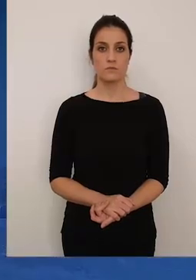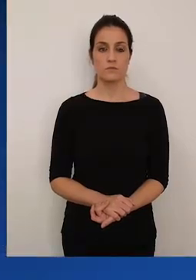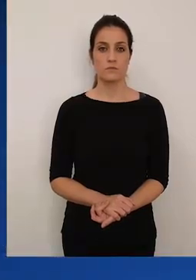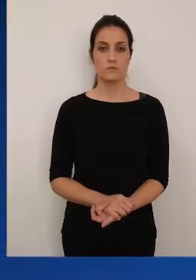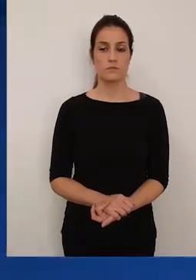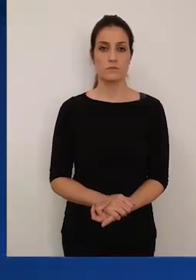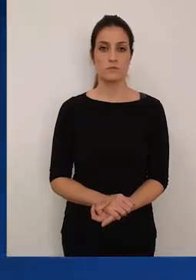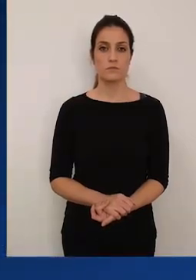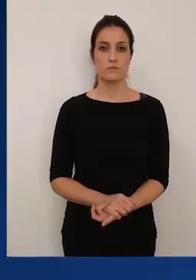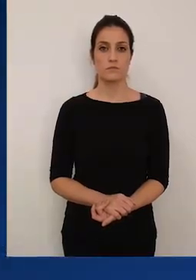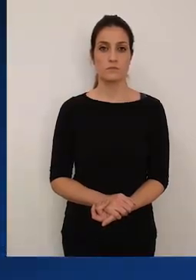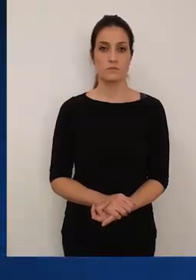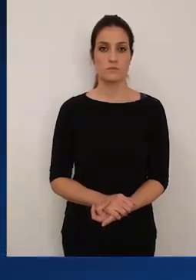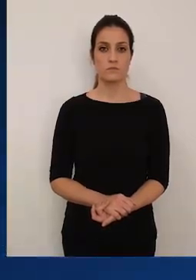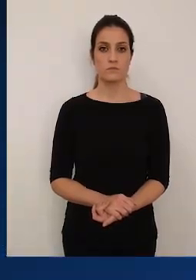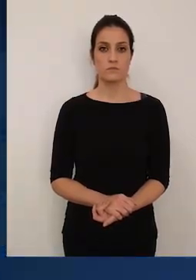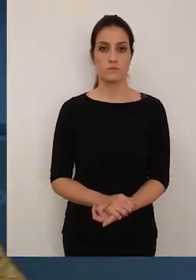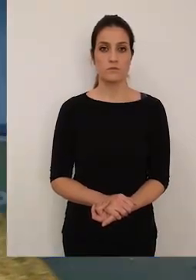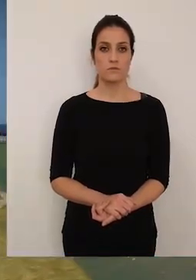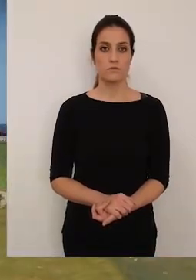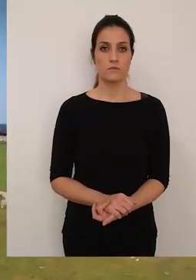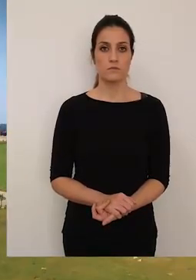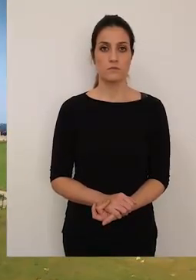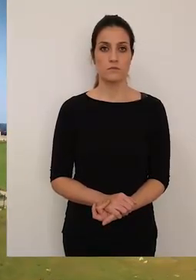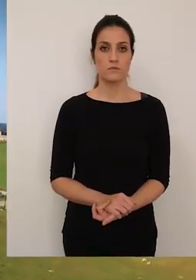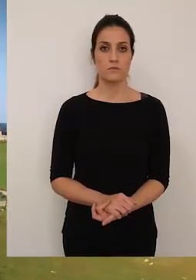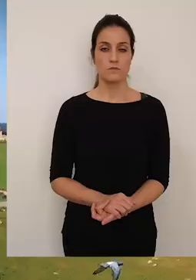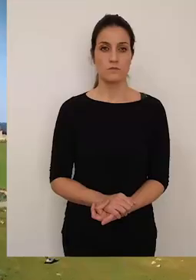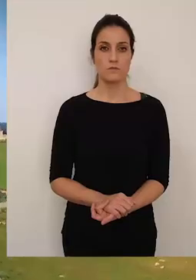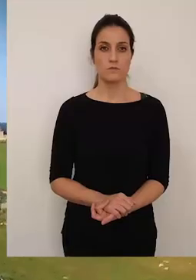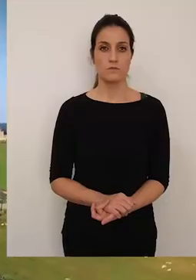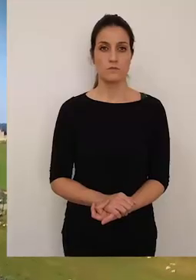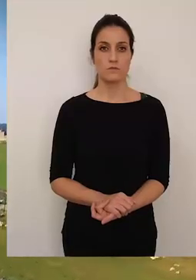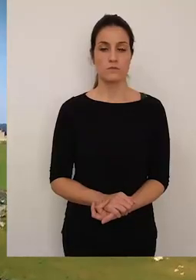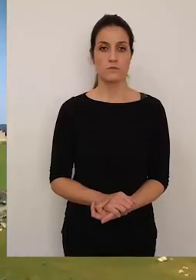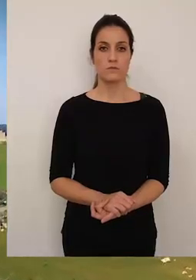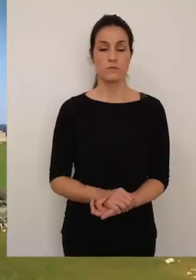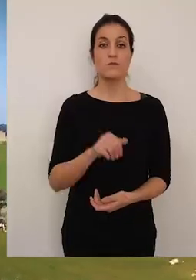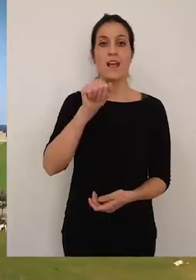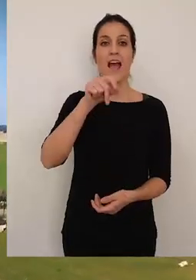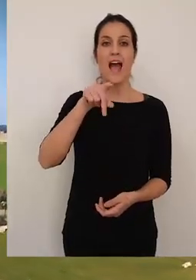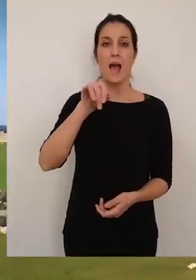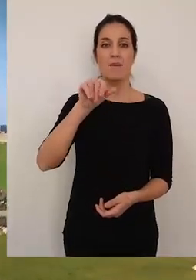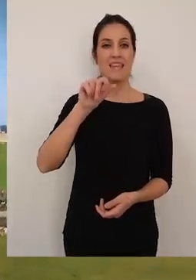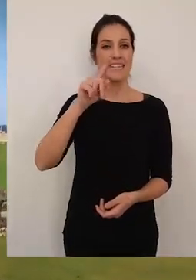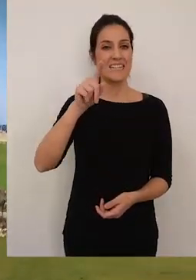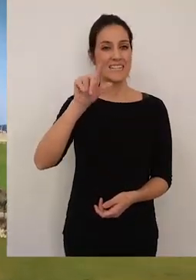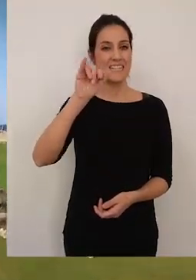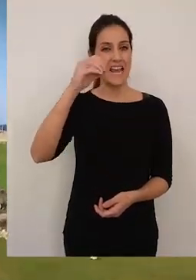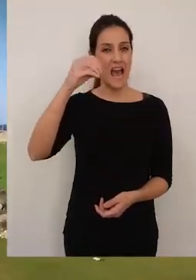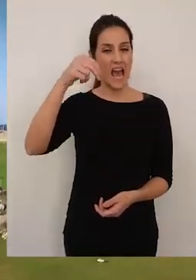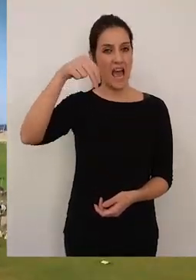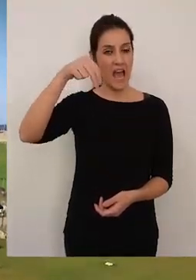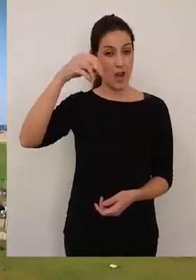Il sito di Apigliano, i cui resti più significativi